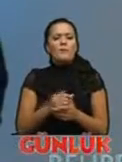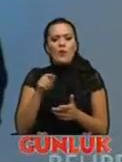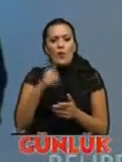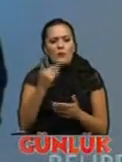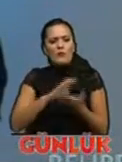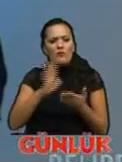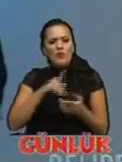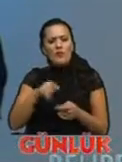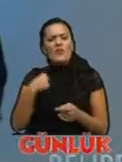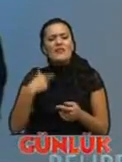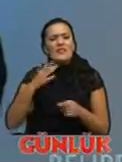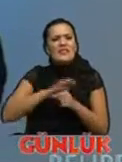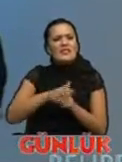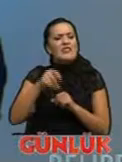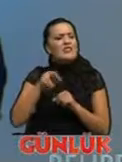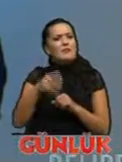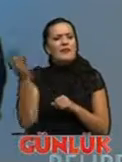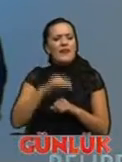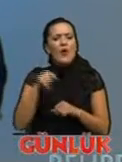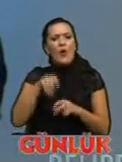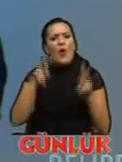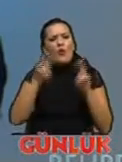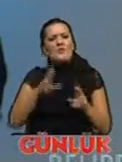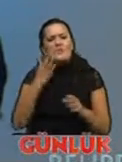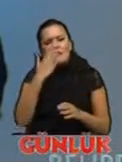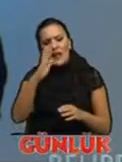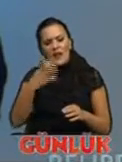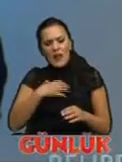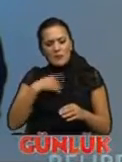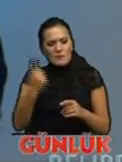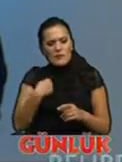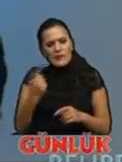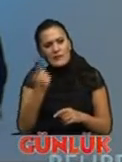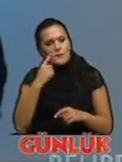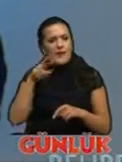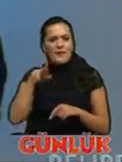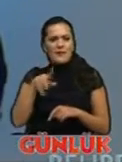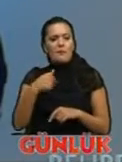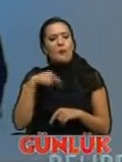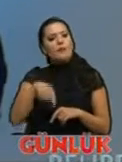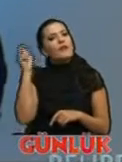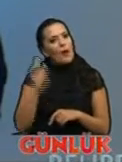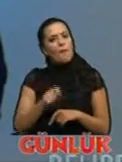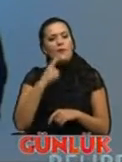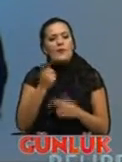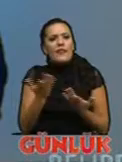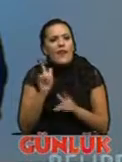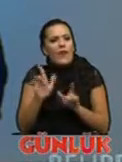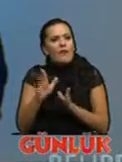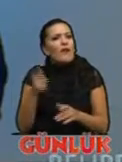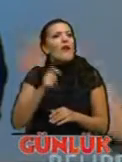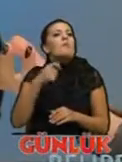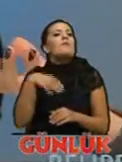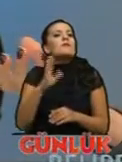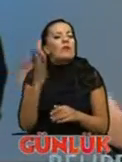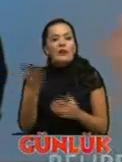ya? Yani hani bu işkence gibi gelen şeyi oturu sanki kendimize bir şey ispatlayacağız gibi. Ben bunu yaparım. Ya, ne gerek var? Yapmasan